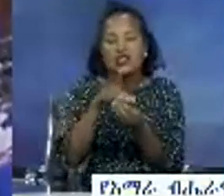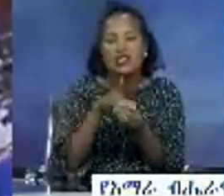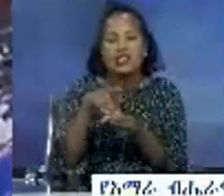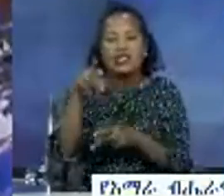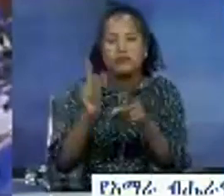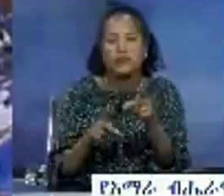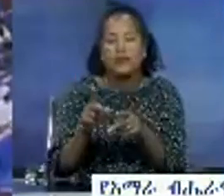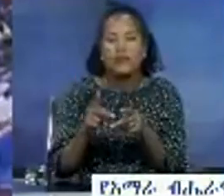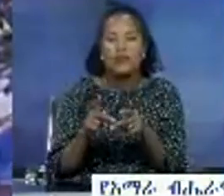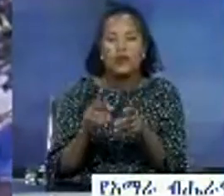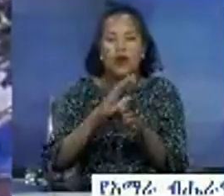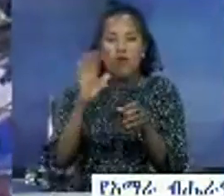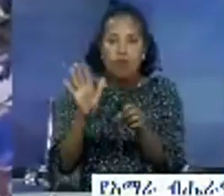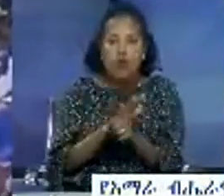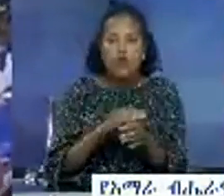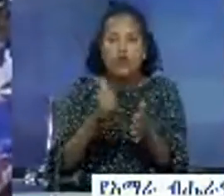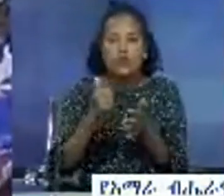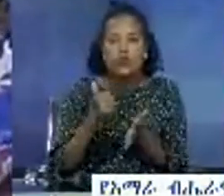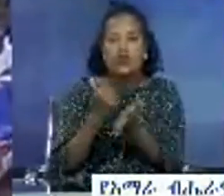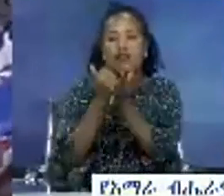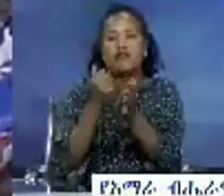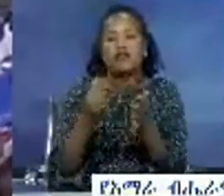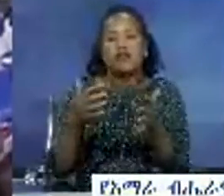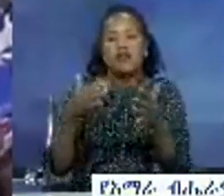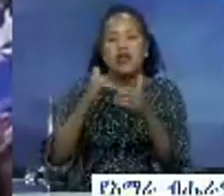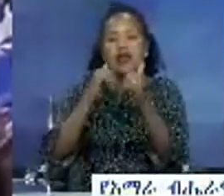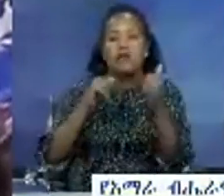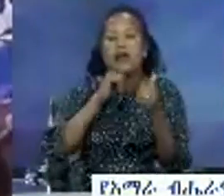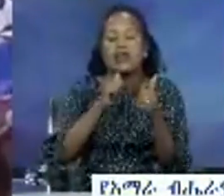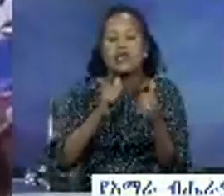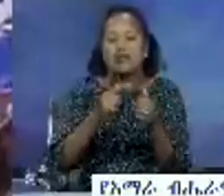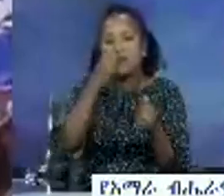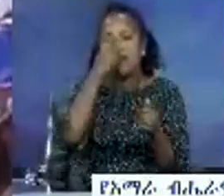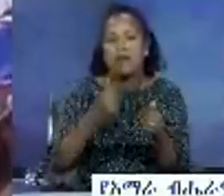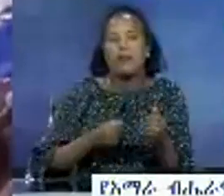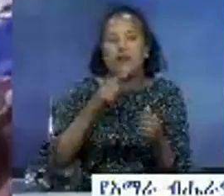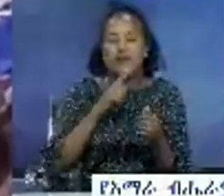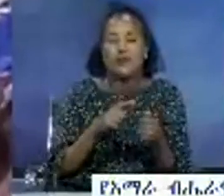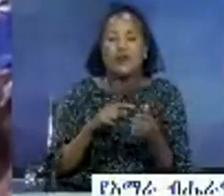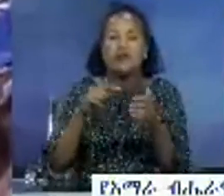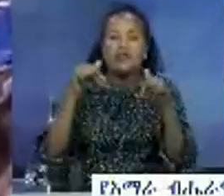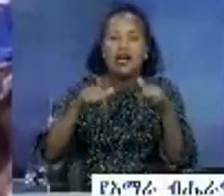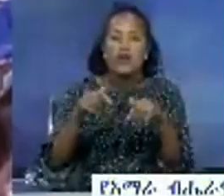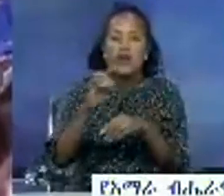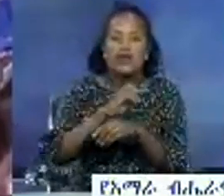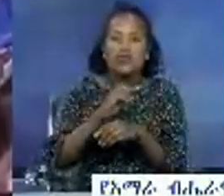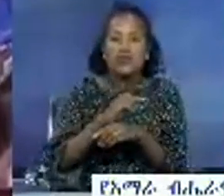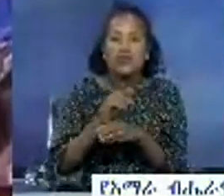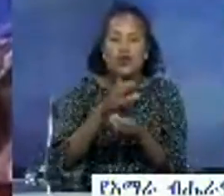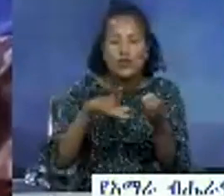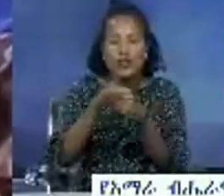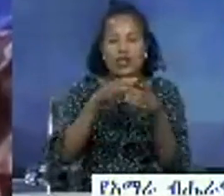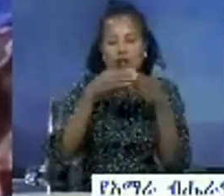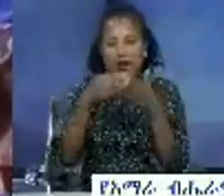ህዝብ ሙሉ ድጋፍ እንደማይለየን በመተማመን ነው። በዛሬው ዕለት ክልሉን